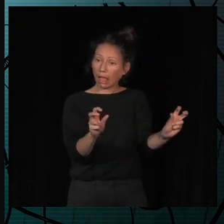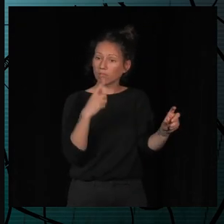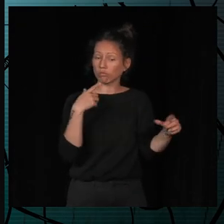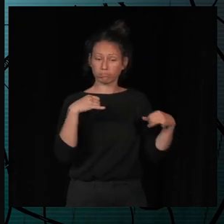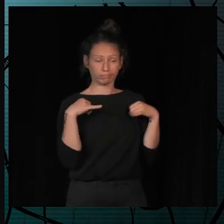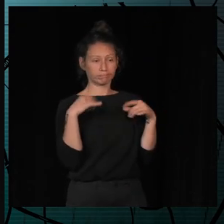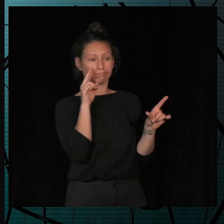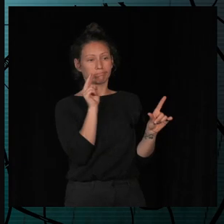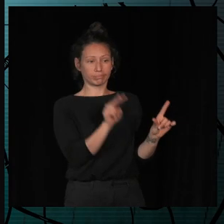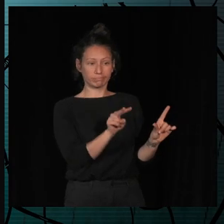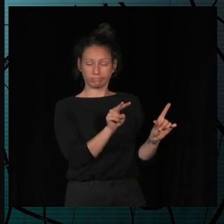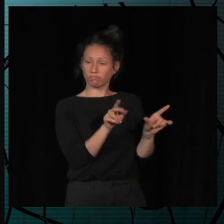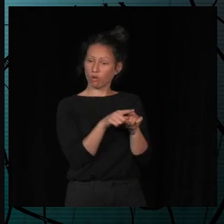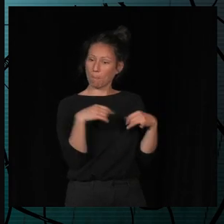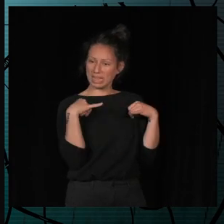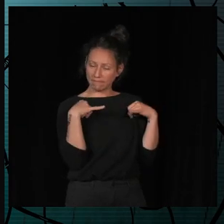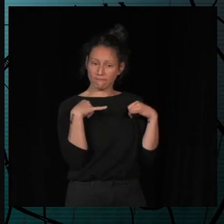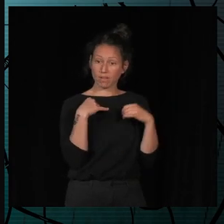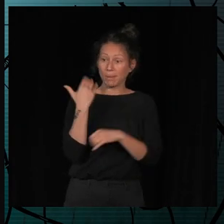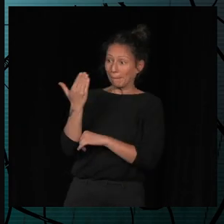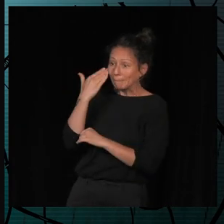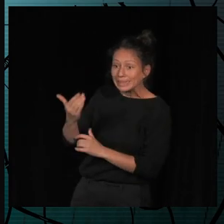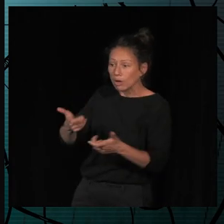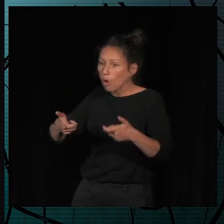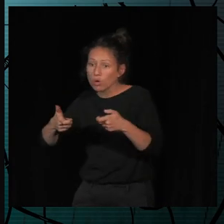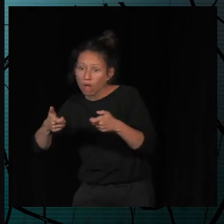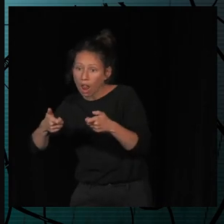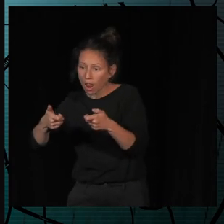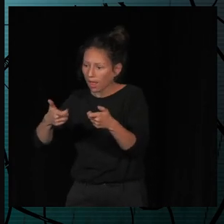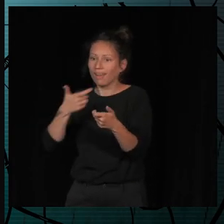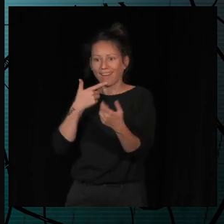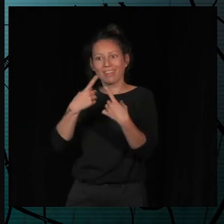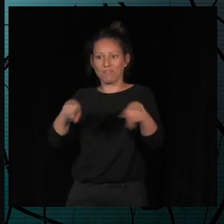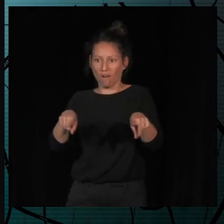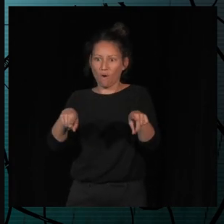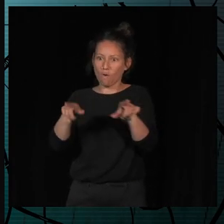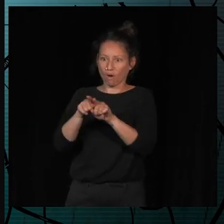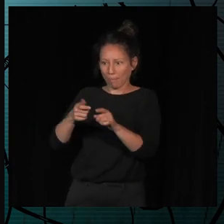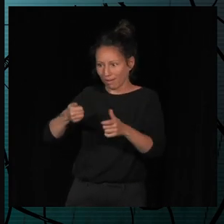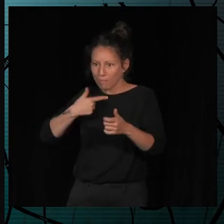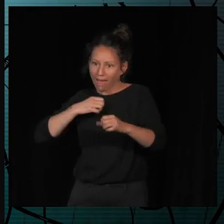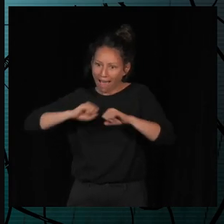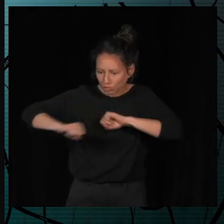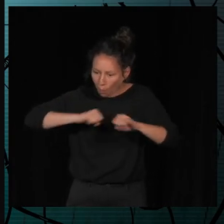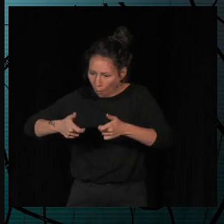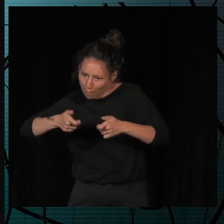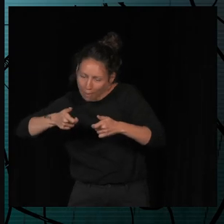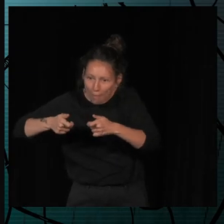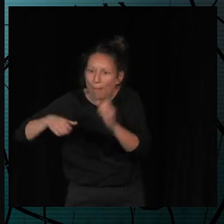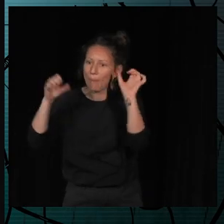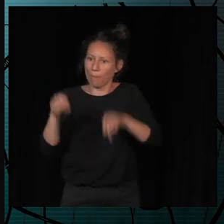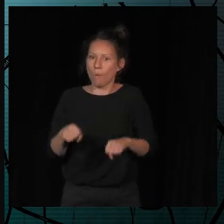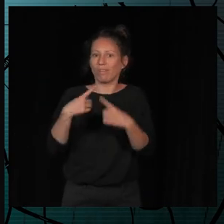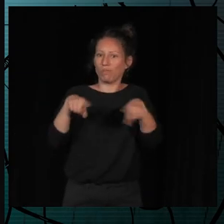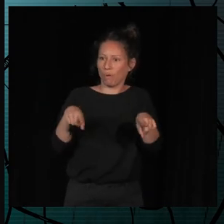branche une console de jeux dessus bah elle devient interactive euh un téléphone une tablette sont censés être interactifs mais si on ne fait que regarder trop trop de